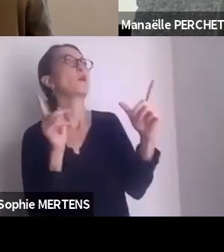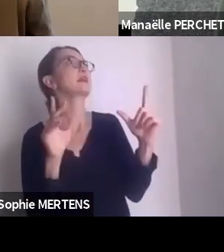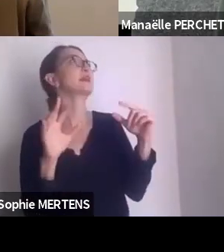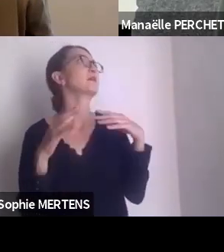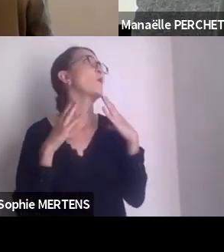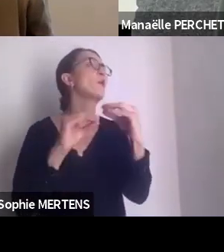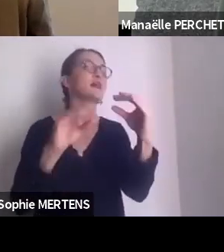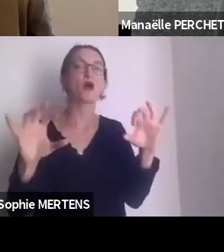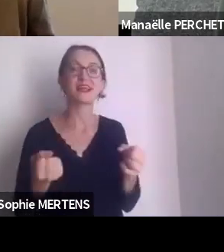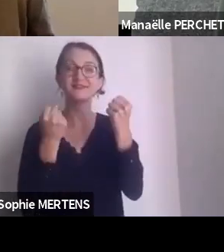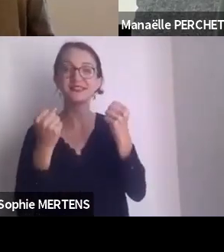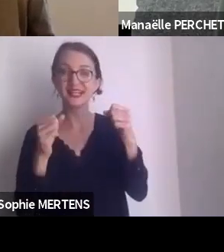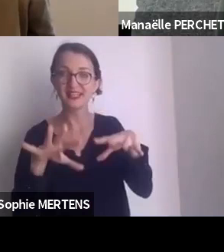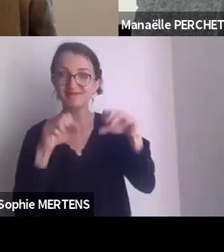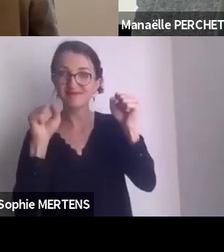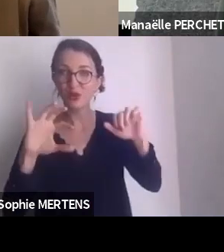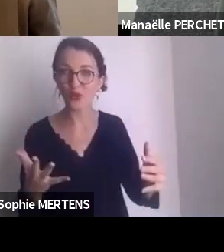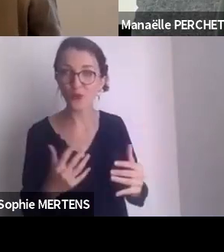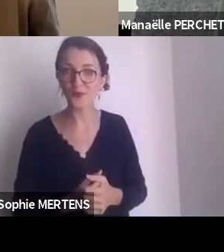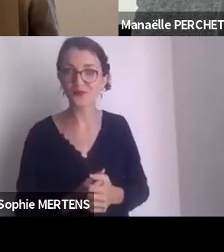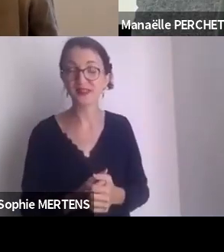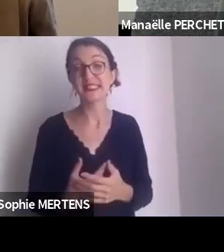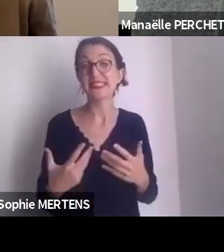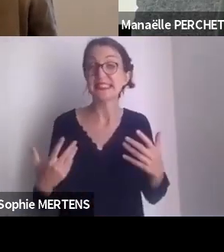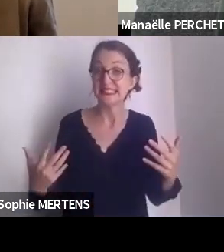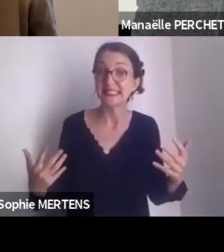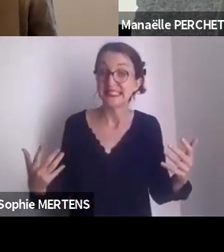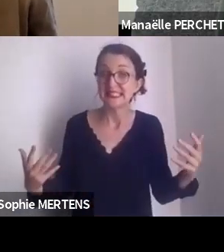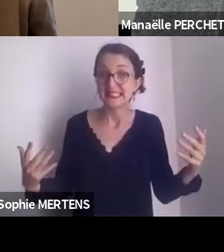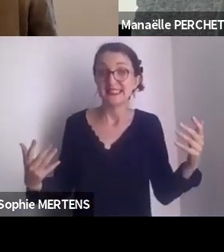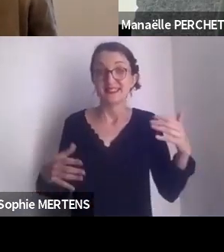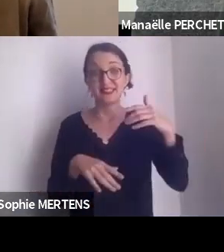concrètement ? C'est compliqué de donner un conseil hein, parce que